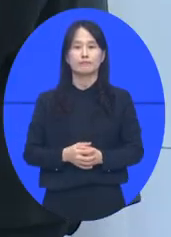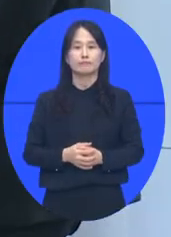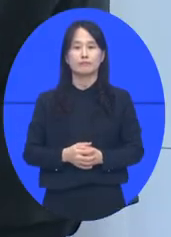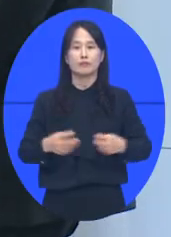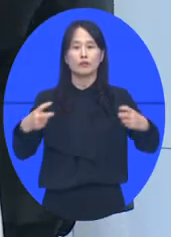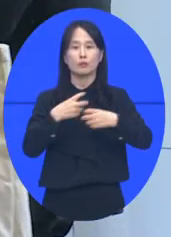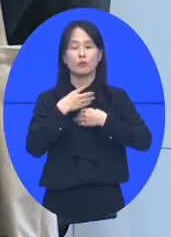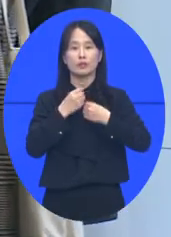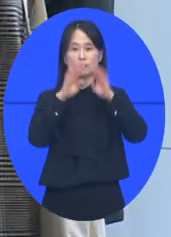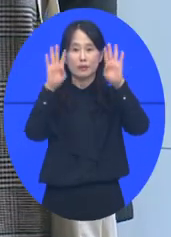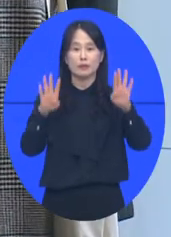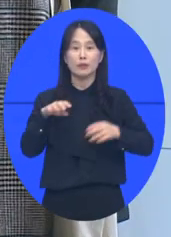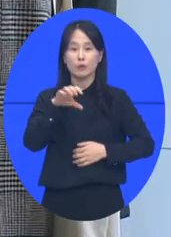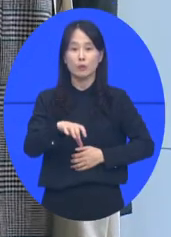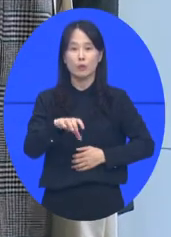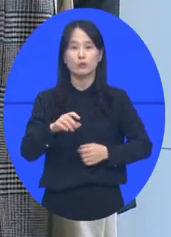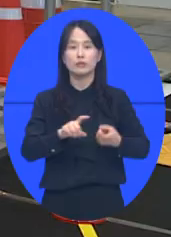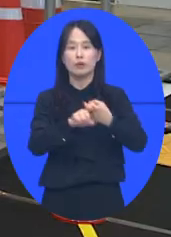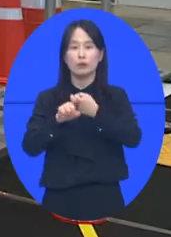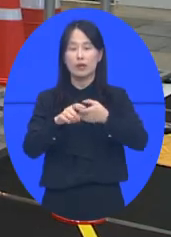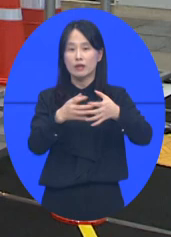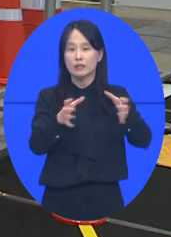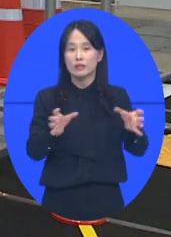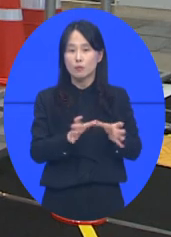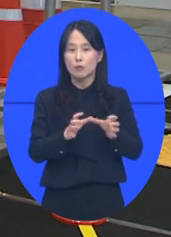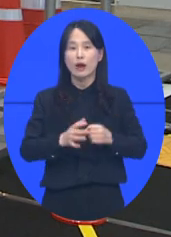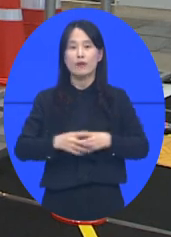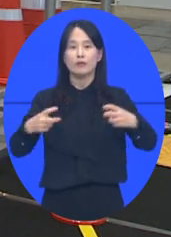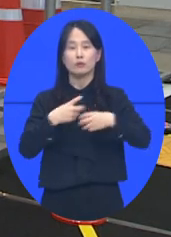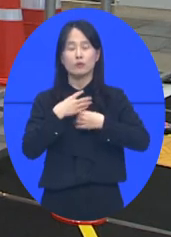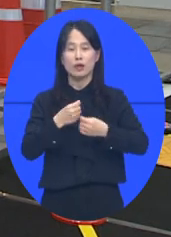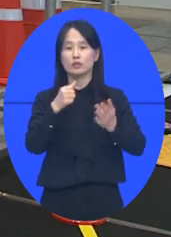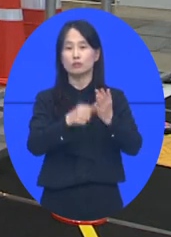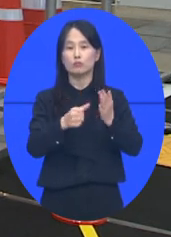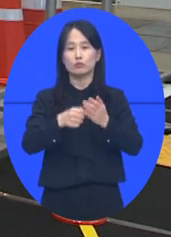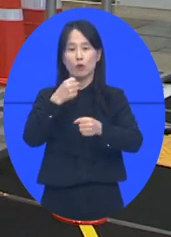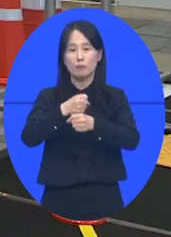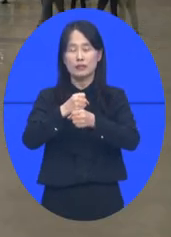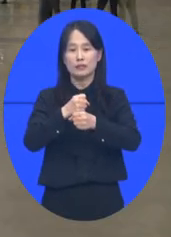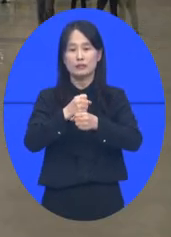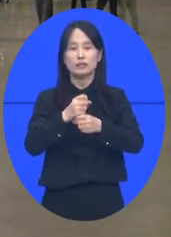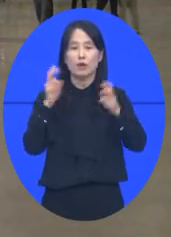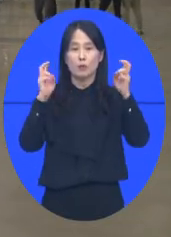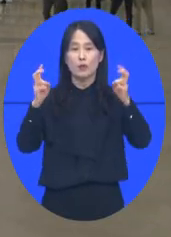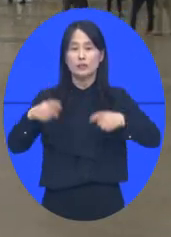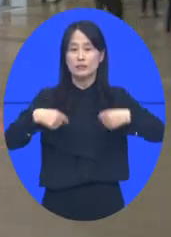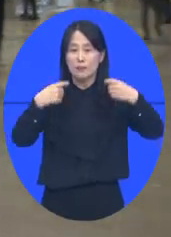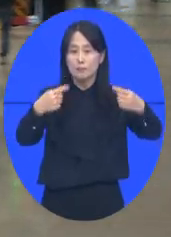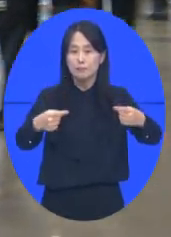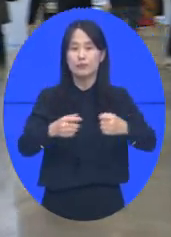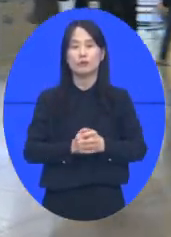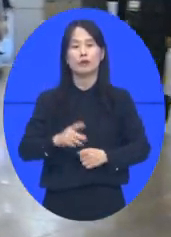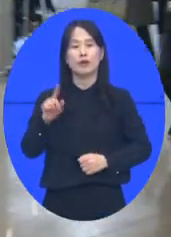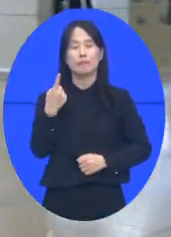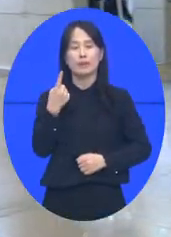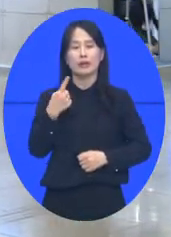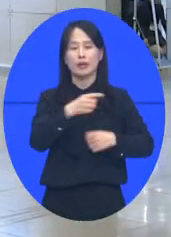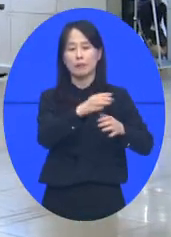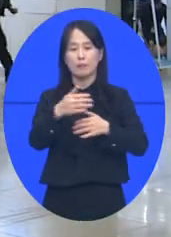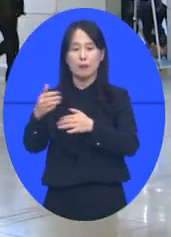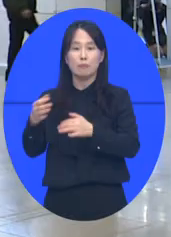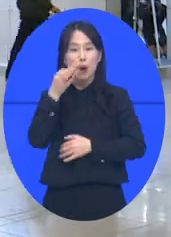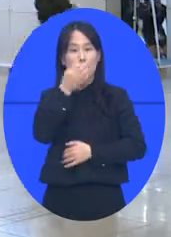이번 교통안전박람회에는 유관기관 단체, 교통안전제품 생산설치기업들이 다수 참여해 100개 이상의